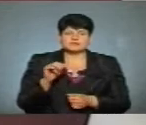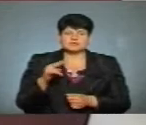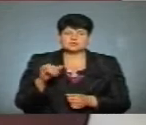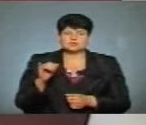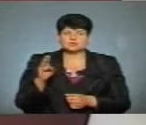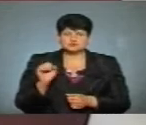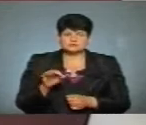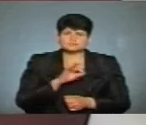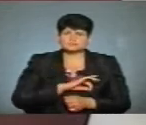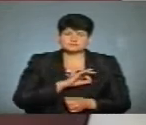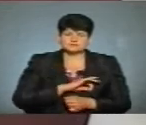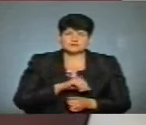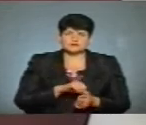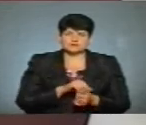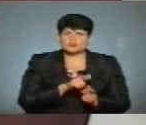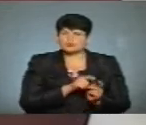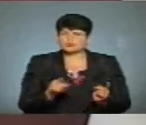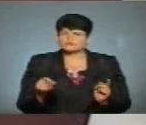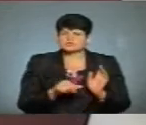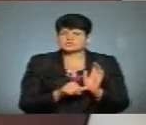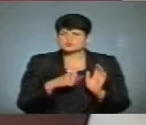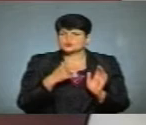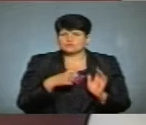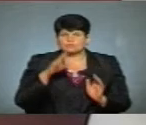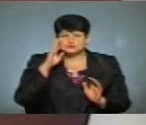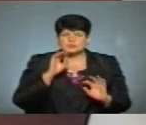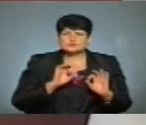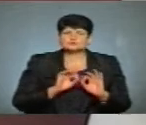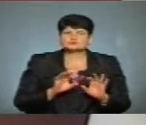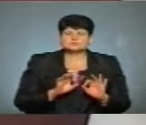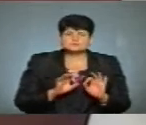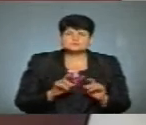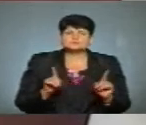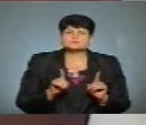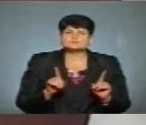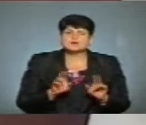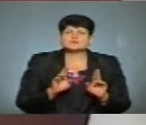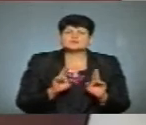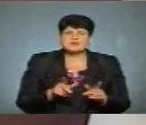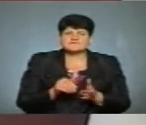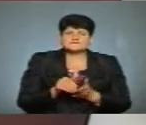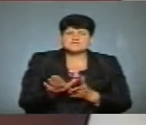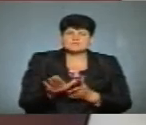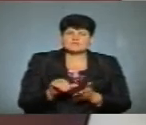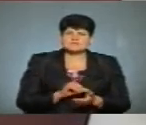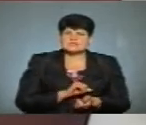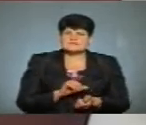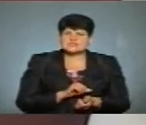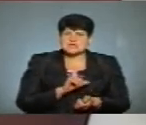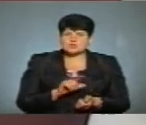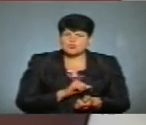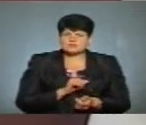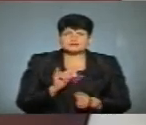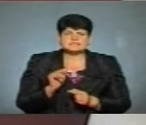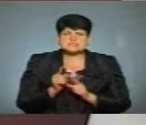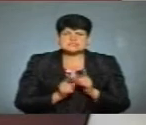вживав наркотики впродовж 6 років. Чоловік розповів кореспондентам Суспільного, як відмовився від наркотиків і